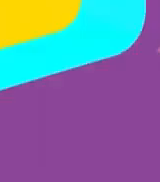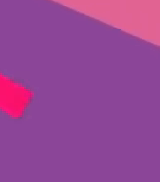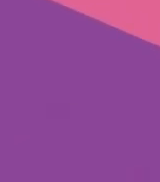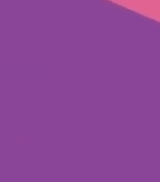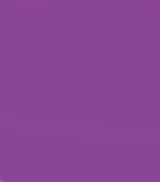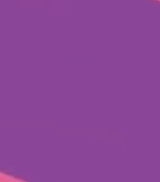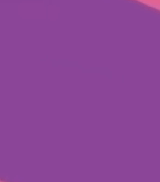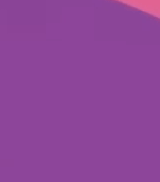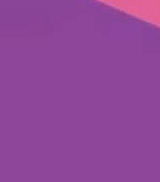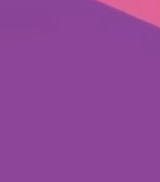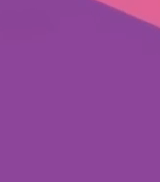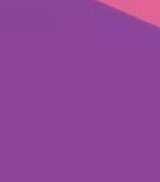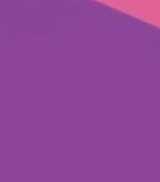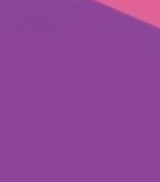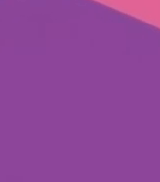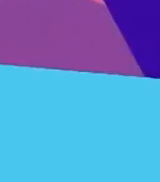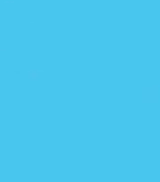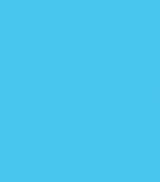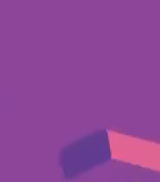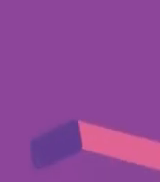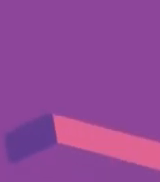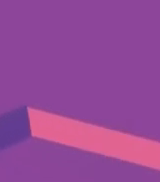Kyle Kyle